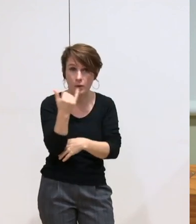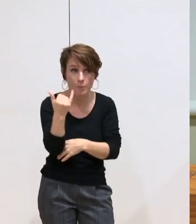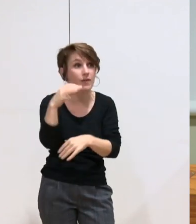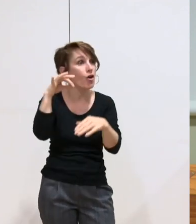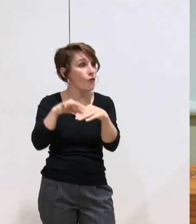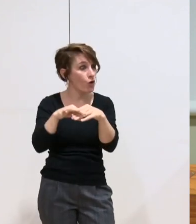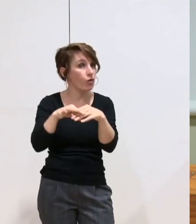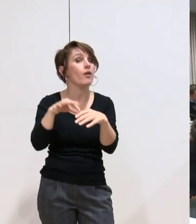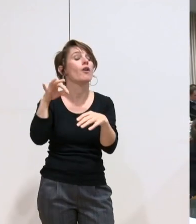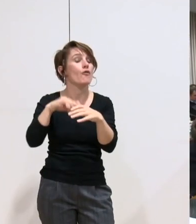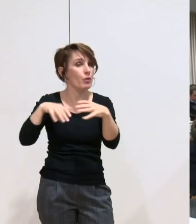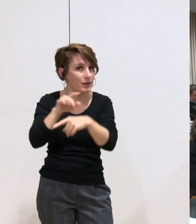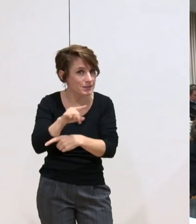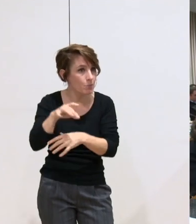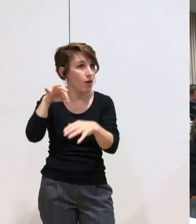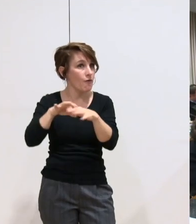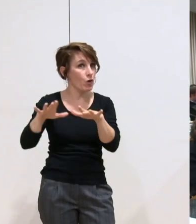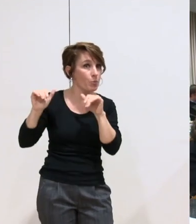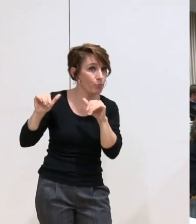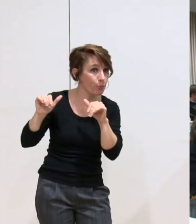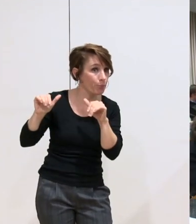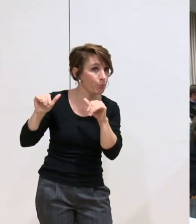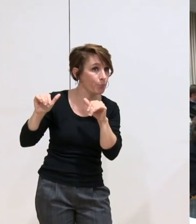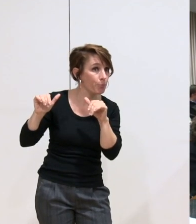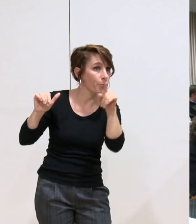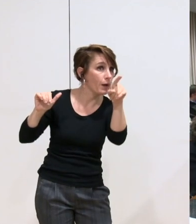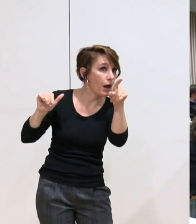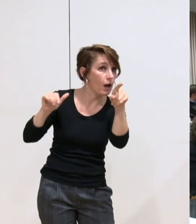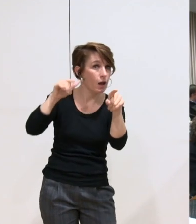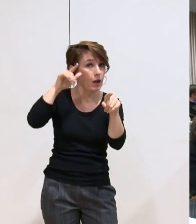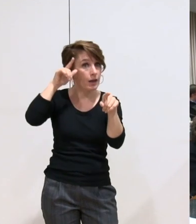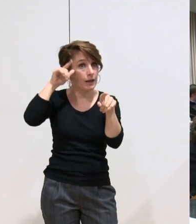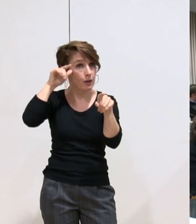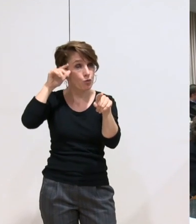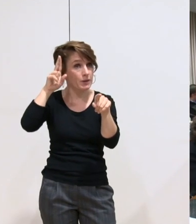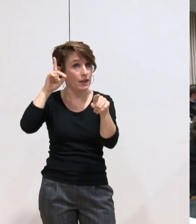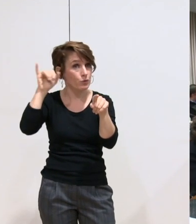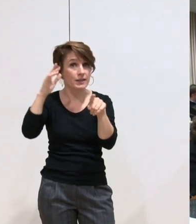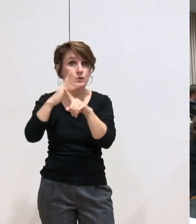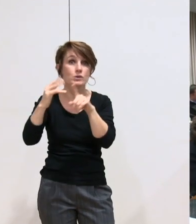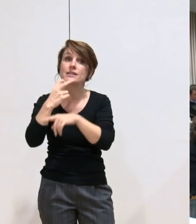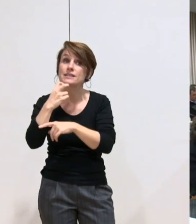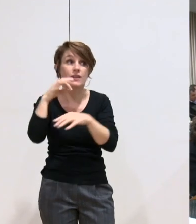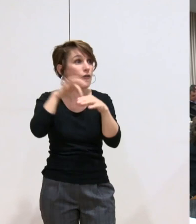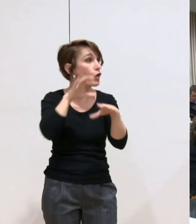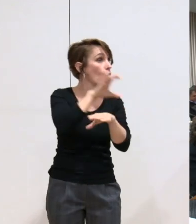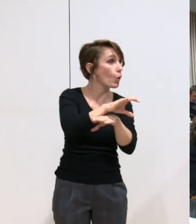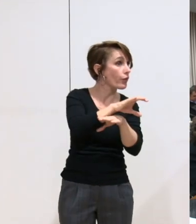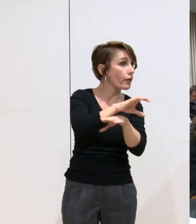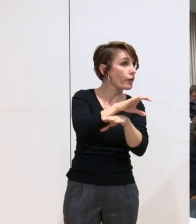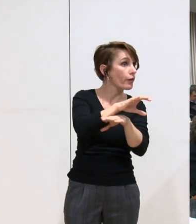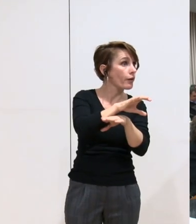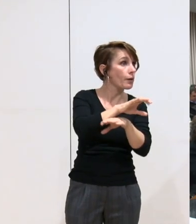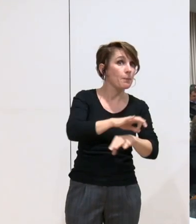Qui ne prend pas part au vote? Qui s'abstient? Qui vote Républicain, UDI, Société Civile, pardon. Qui vote contre? Qui vote